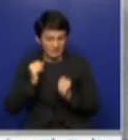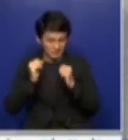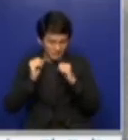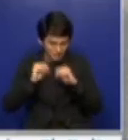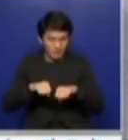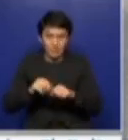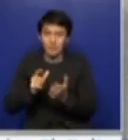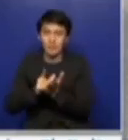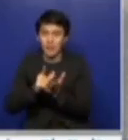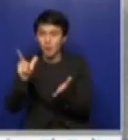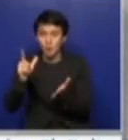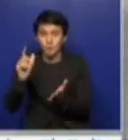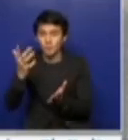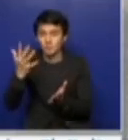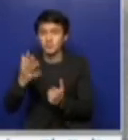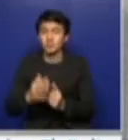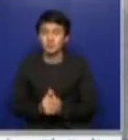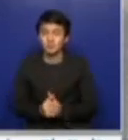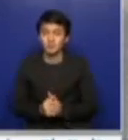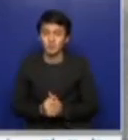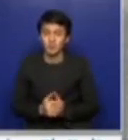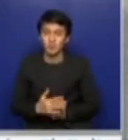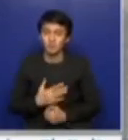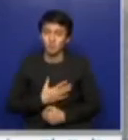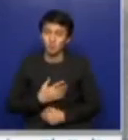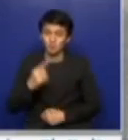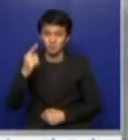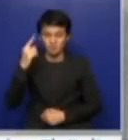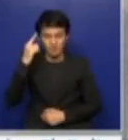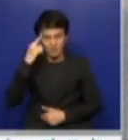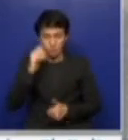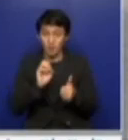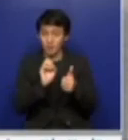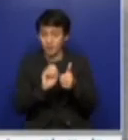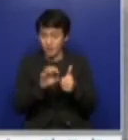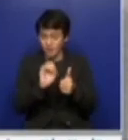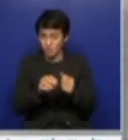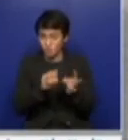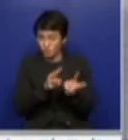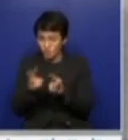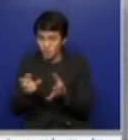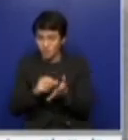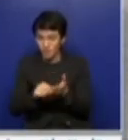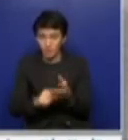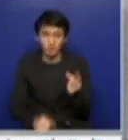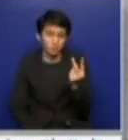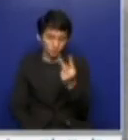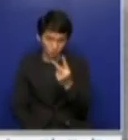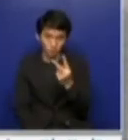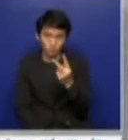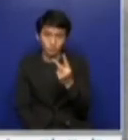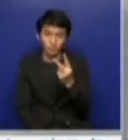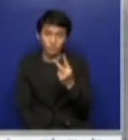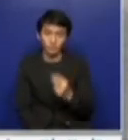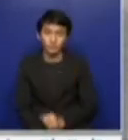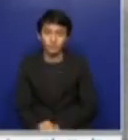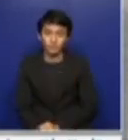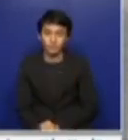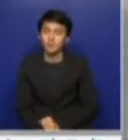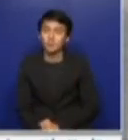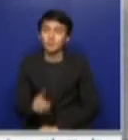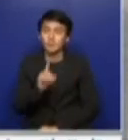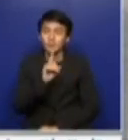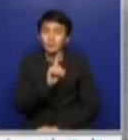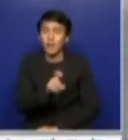การลาออกกระผมขอเสนอทางเลือกอีก2ทางคือ 1. ถามประชาช